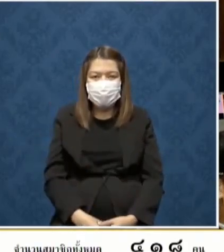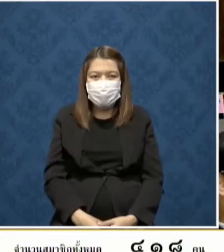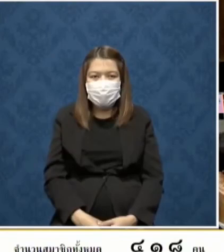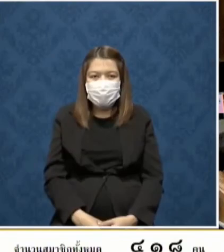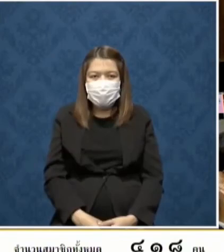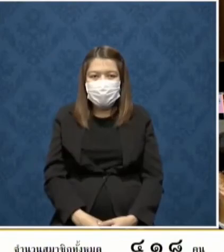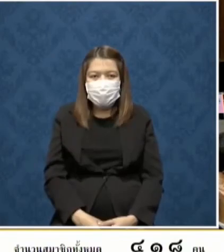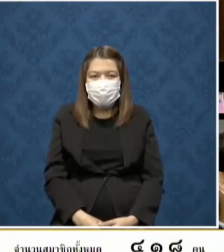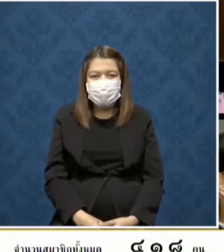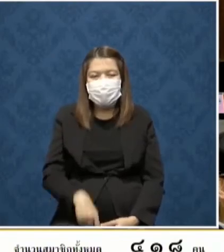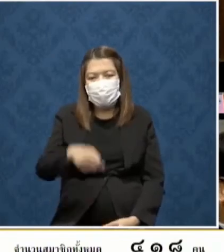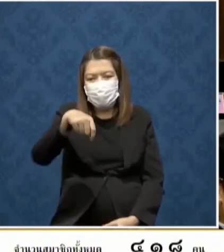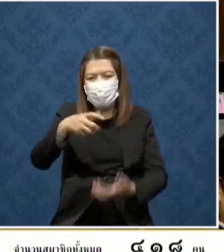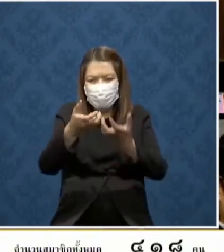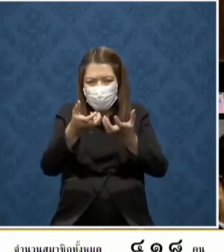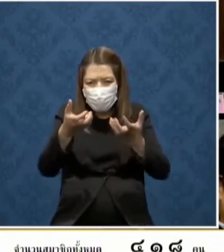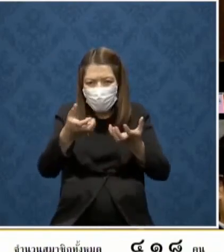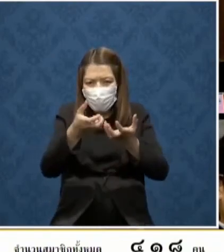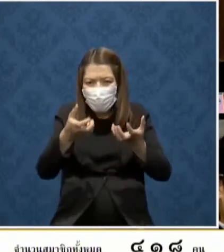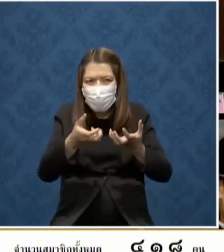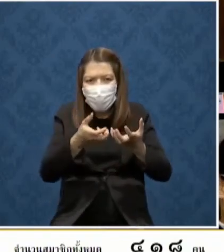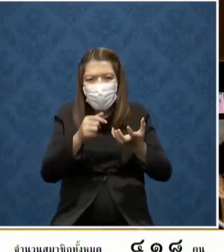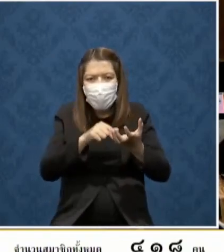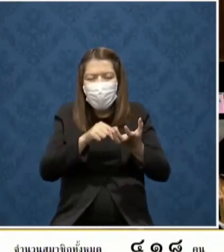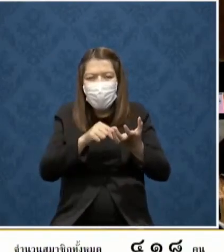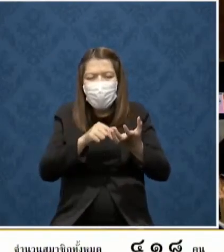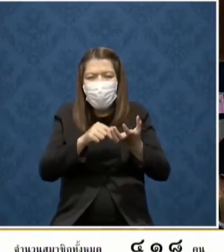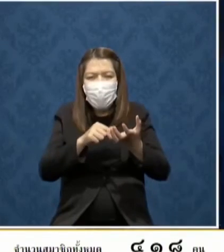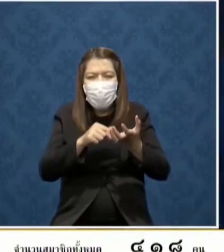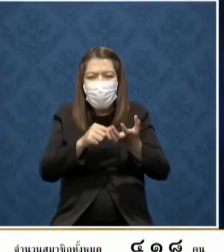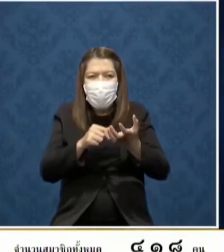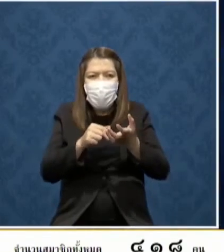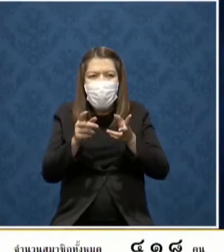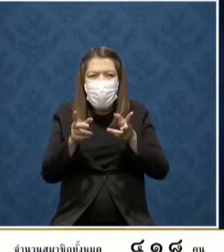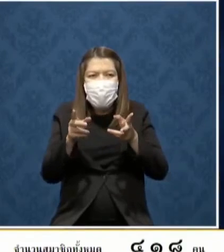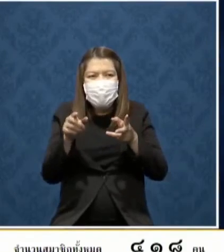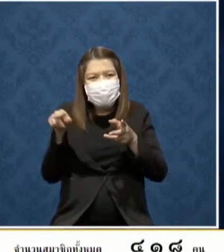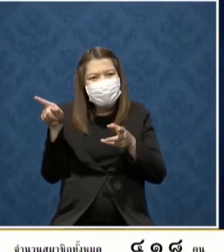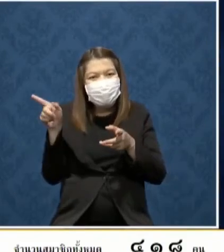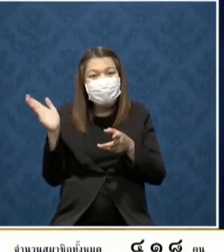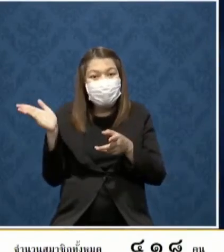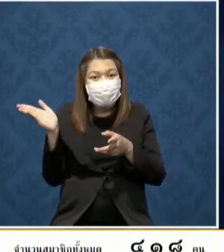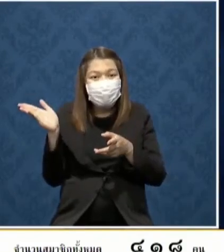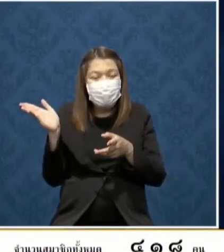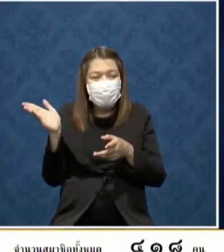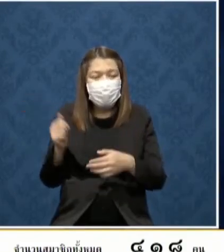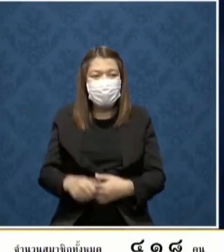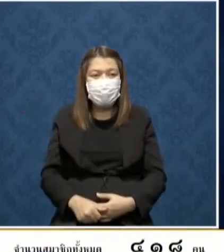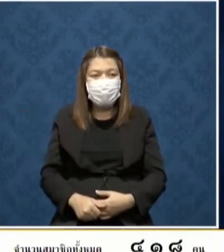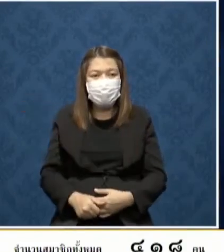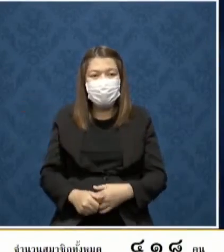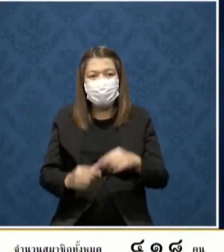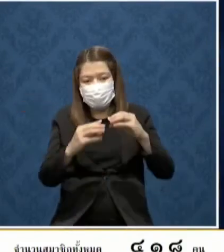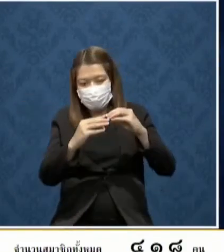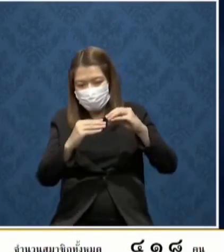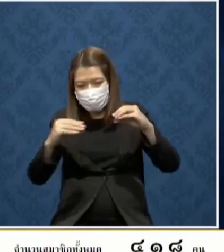ซอมอะไรที่เรีกว่า Finstabilizer หรือคีบกันโครงกท่ประทานคกัโครงคื